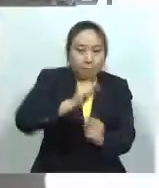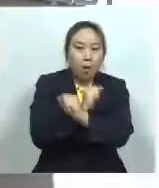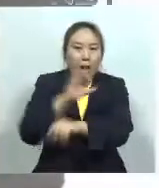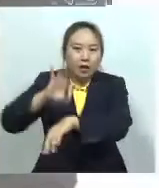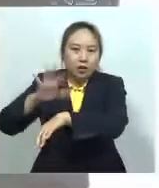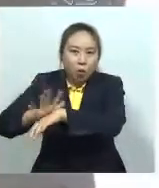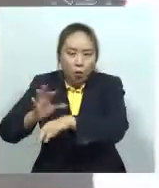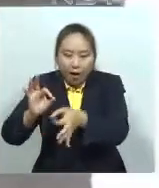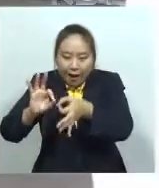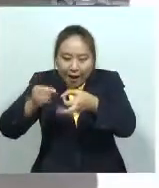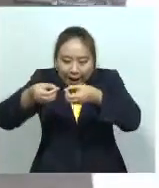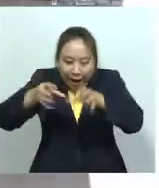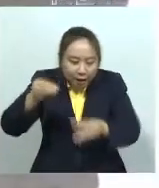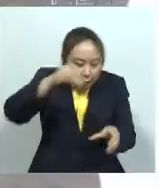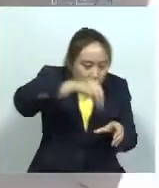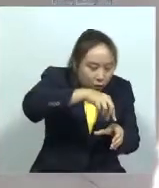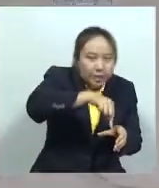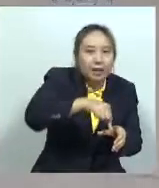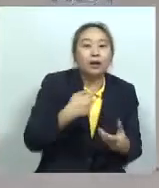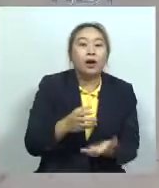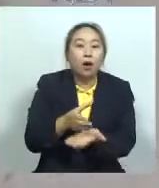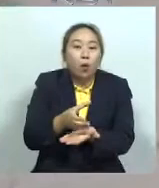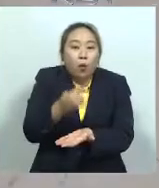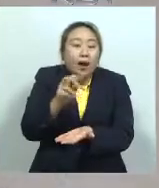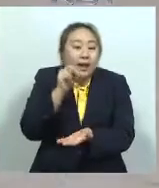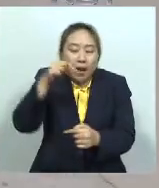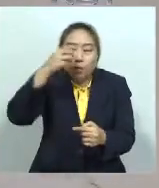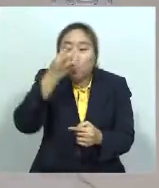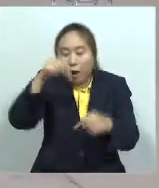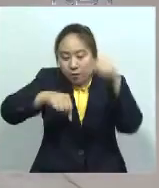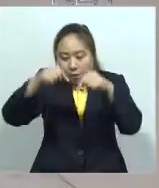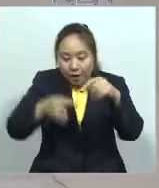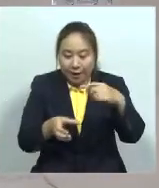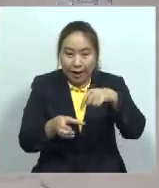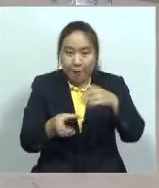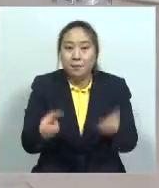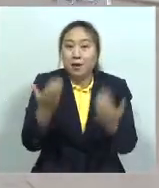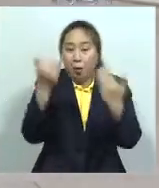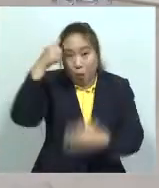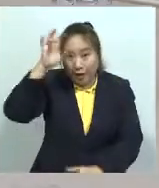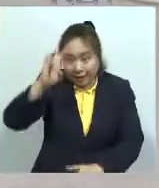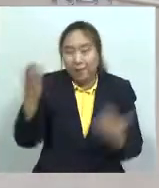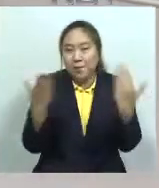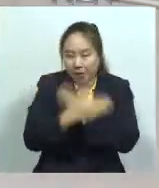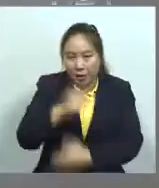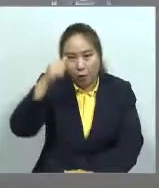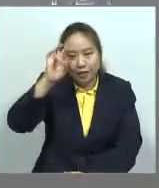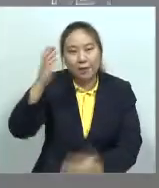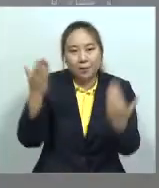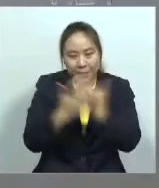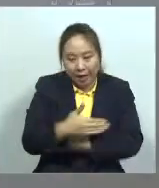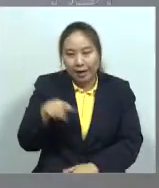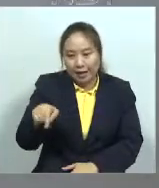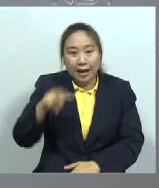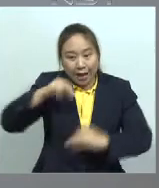ไข่เปลี่ยนน้ำในแจกันถังเก็บน้ำทุก7วันปล่อยปลากินลูกน้ำในภาชนะใส่น้ำถาวร